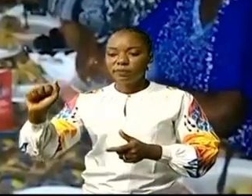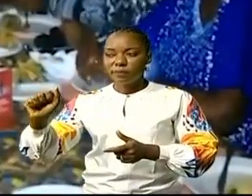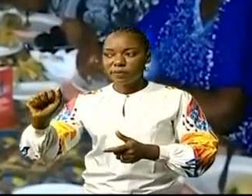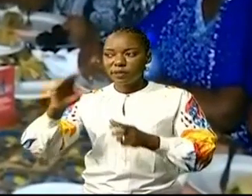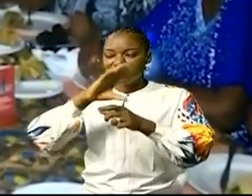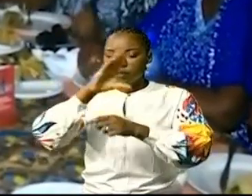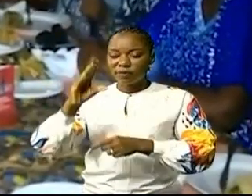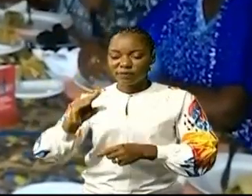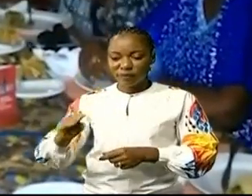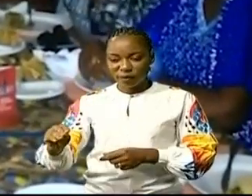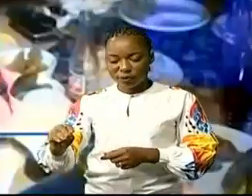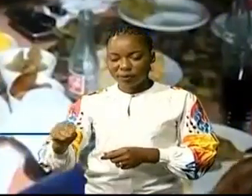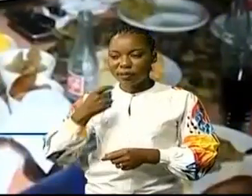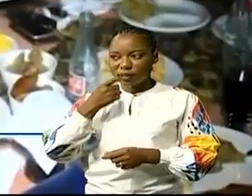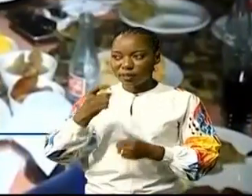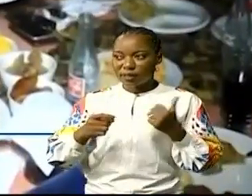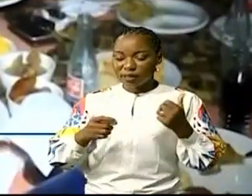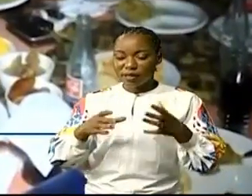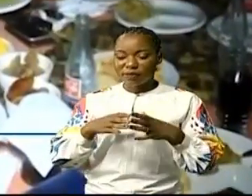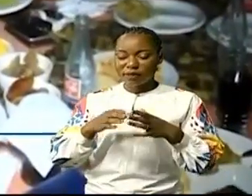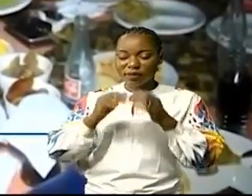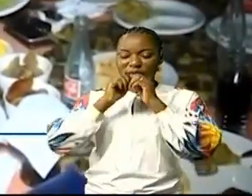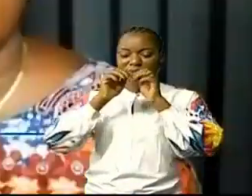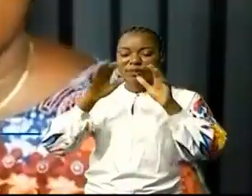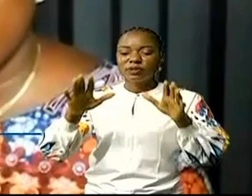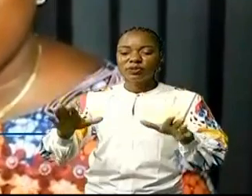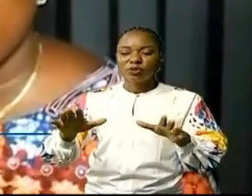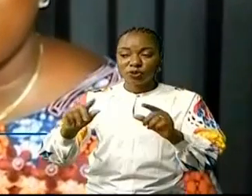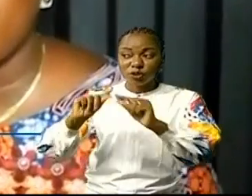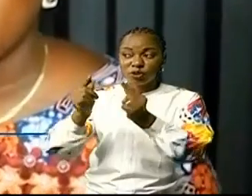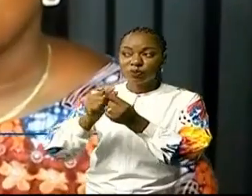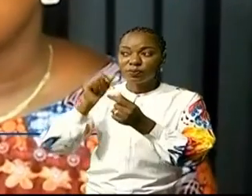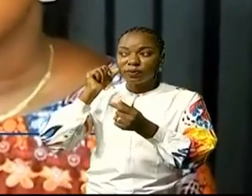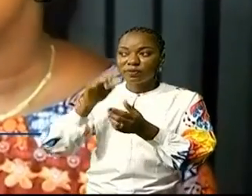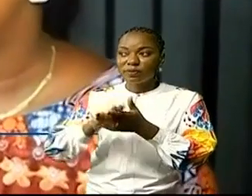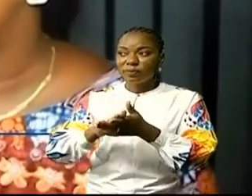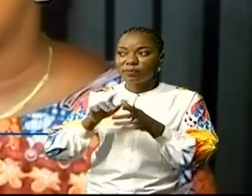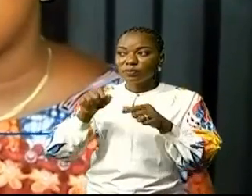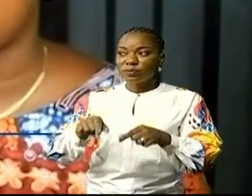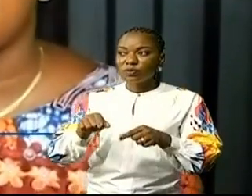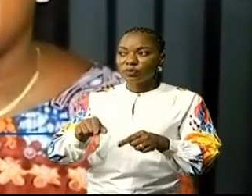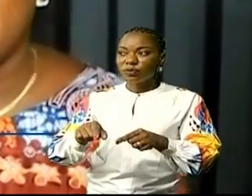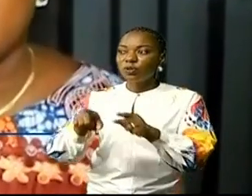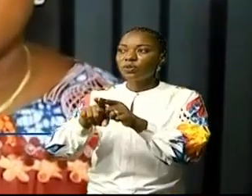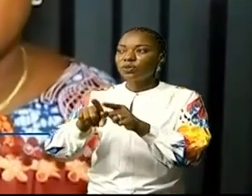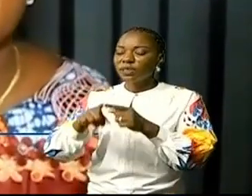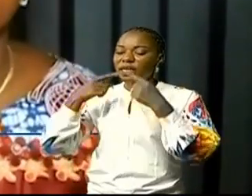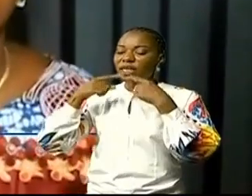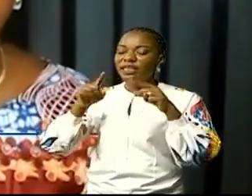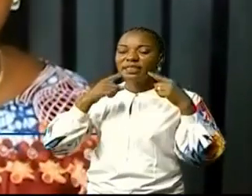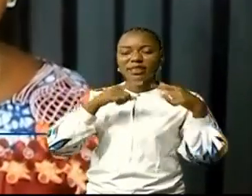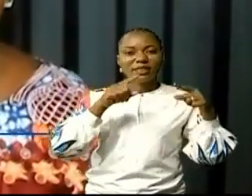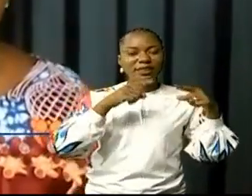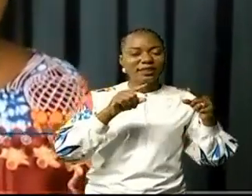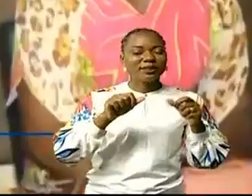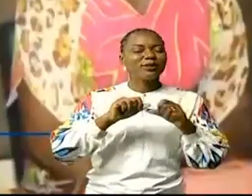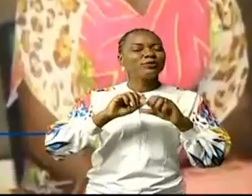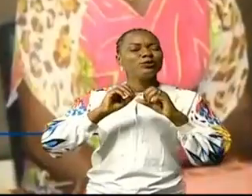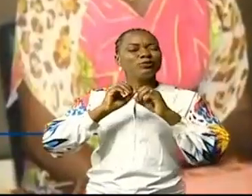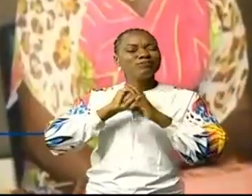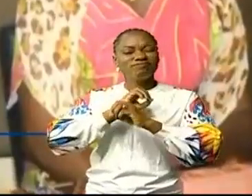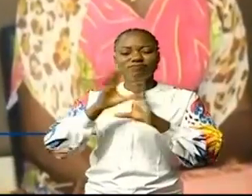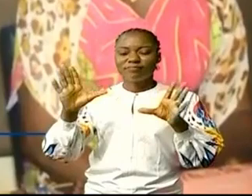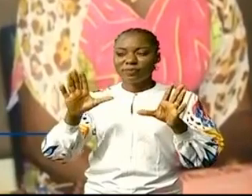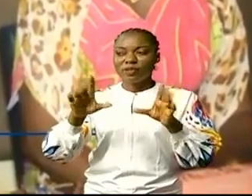Je considère qu'avec la bénédiction de WIM Africa accordée en ce jour, que tous les gages de réussite en tout cas sont réunis pour que